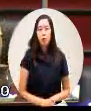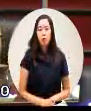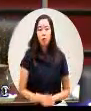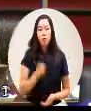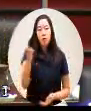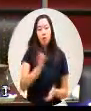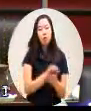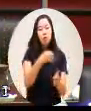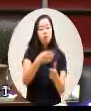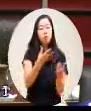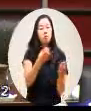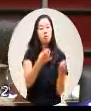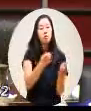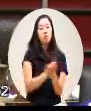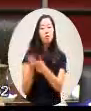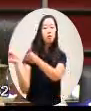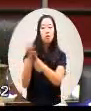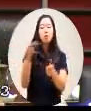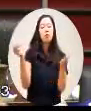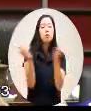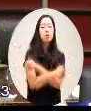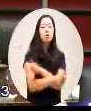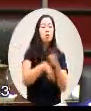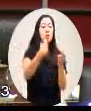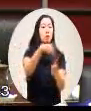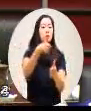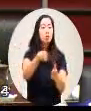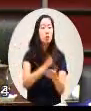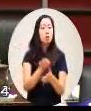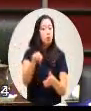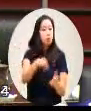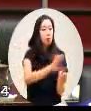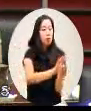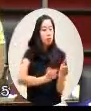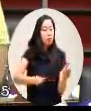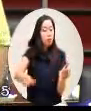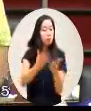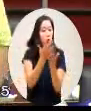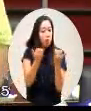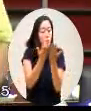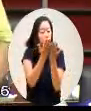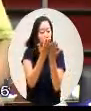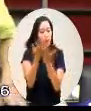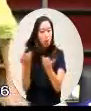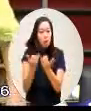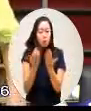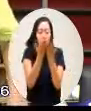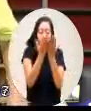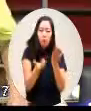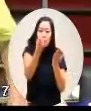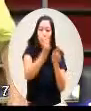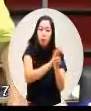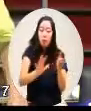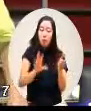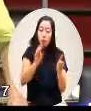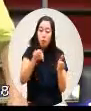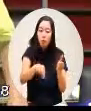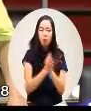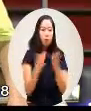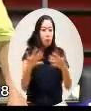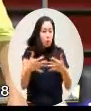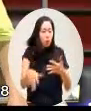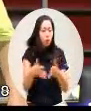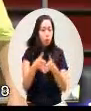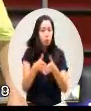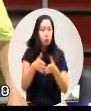改切。叫代课老师来搞，会不会影响学生的受教权，也是一个问题，非常严重。